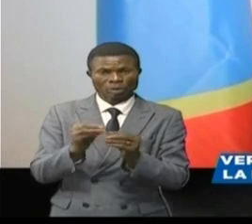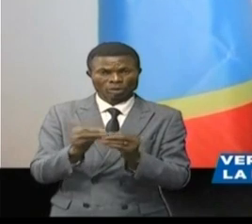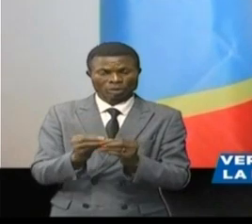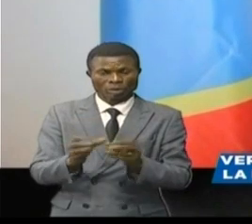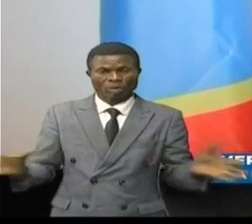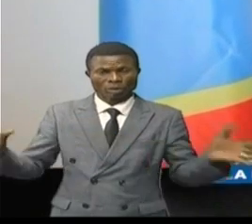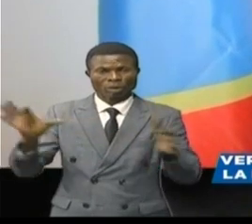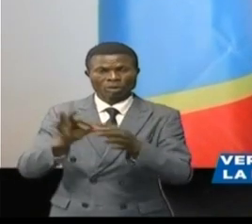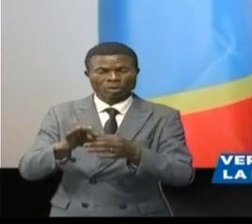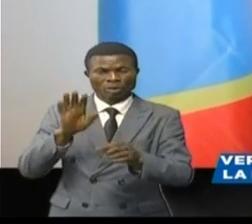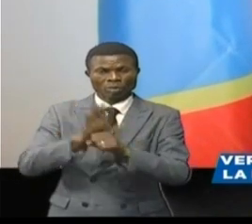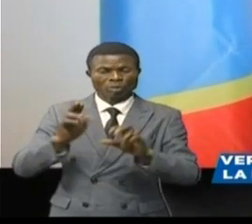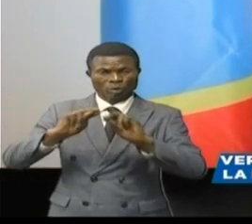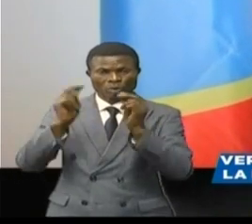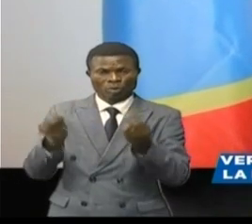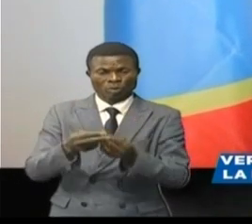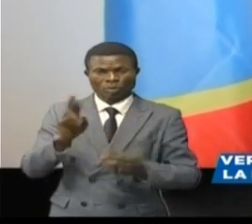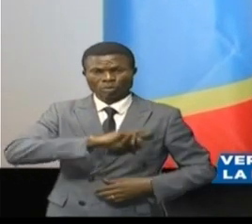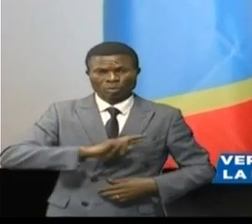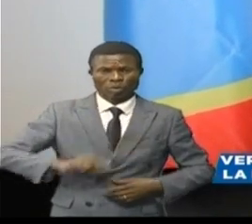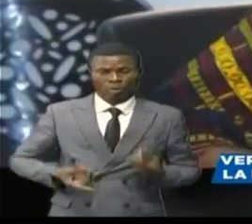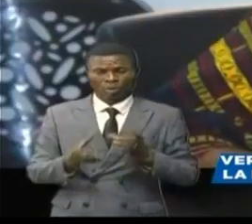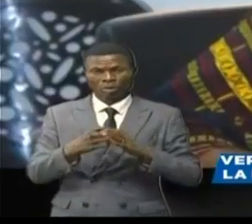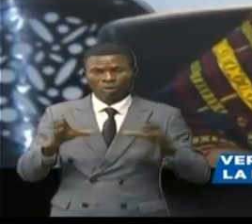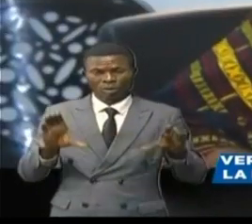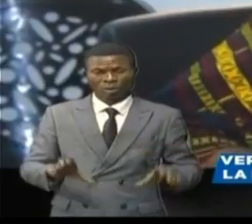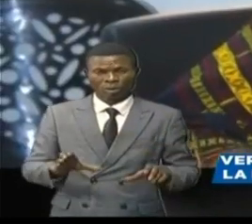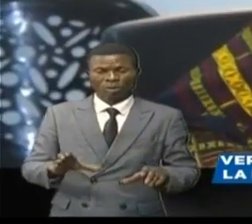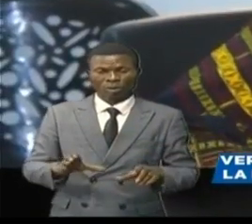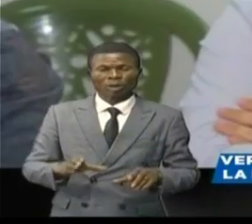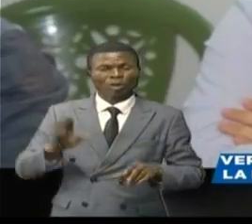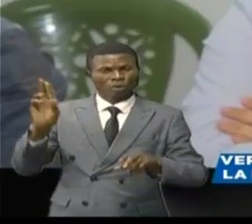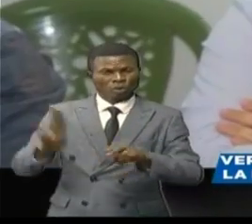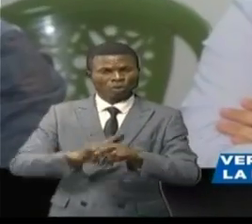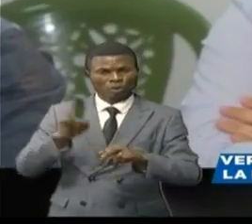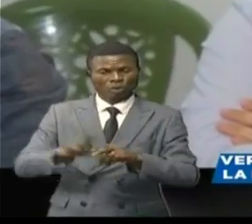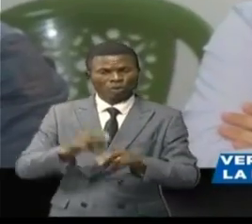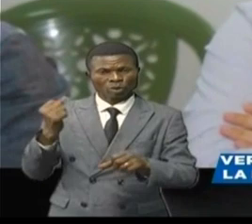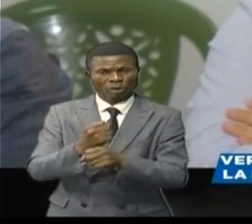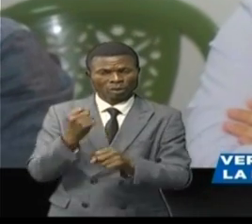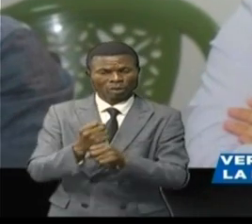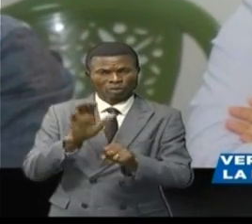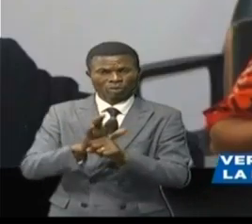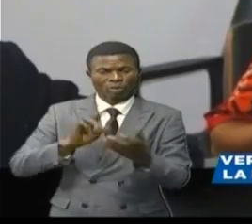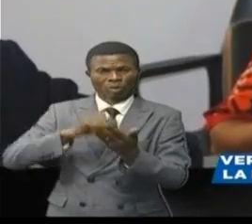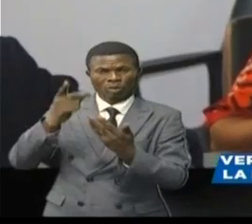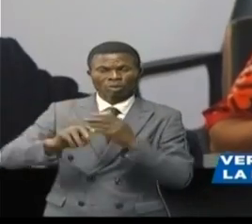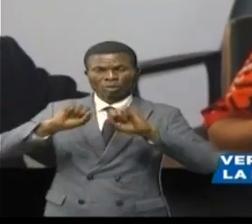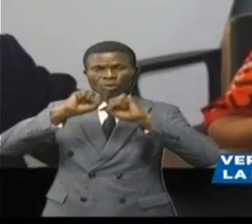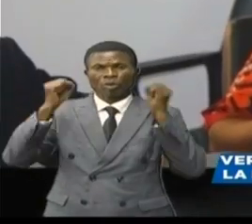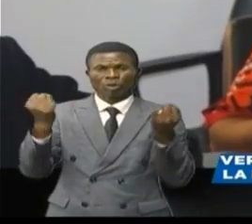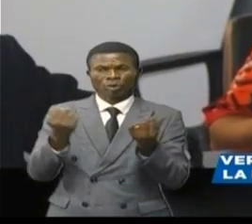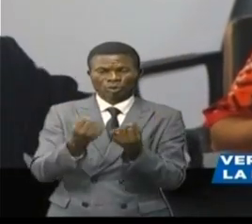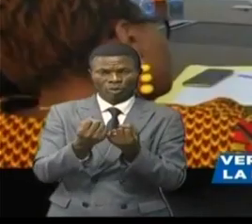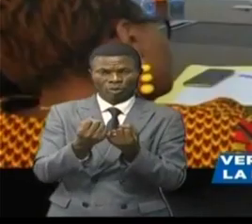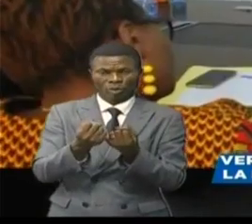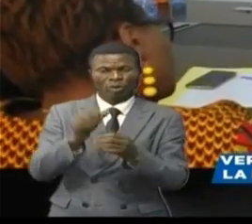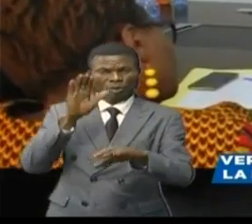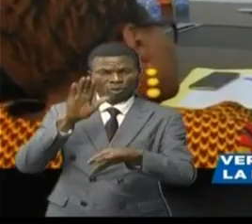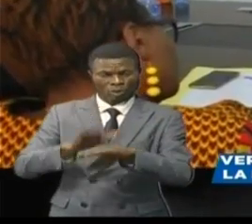les parties prenantes en RDC qui implémentent ou qui mettent en œuvre les programmes sociaux ciblant